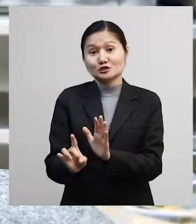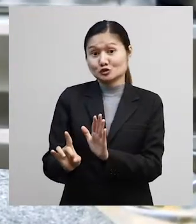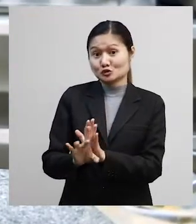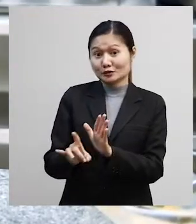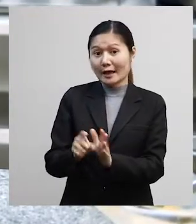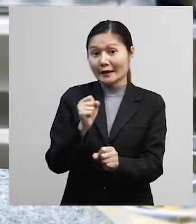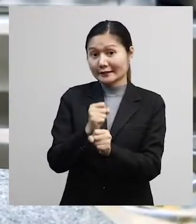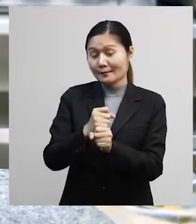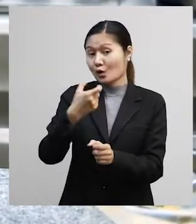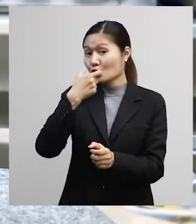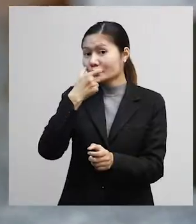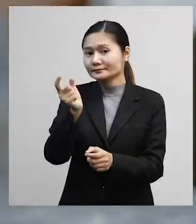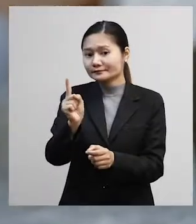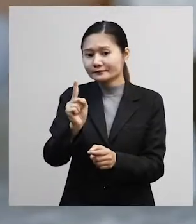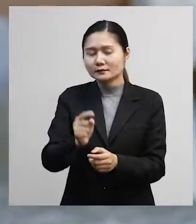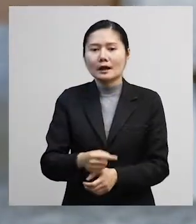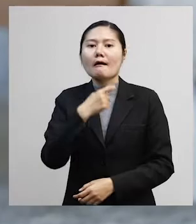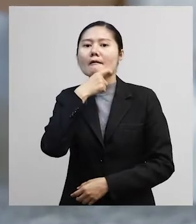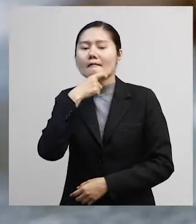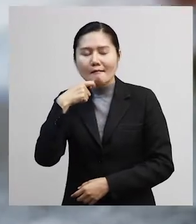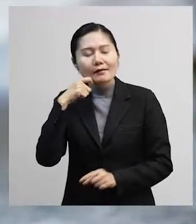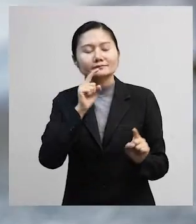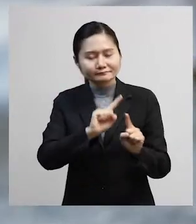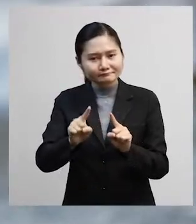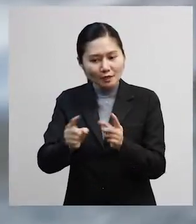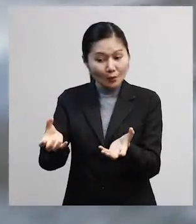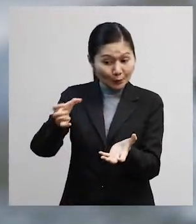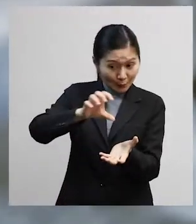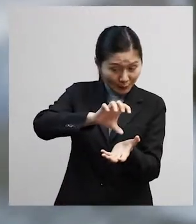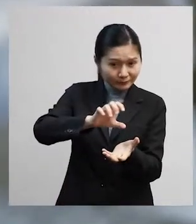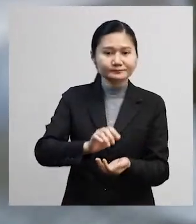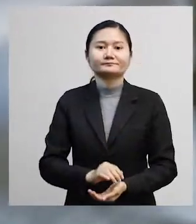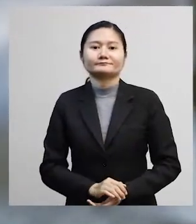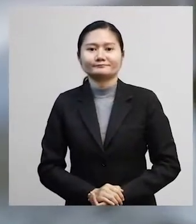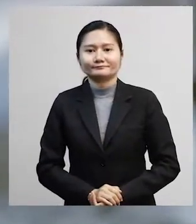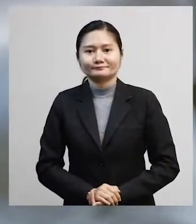ายของการทำโดคุกกี้นะคะเราก็จะใส่ของแห้งลงไปค่ะ